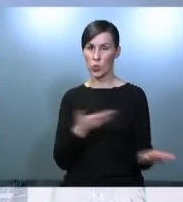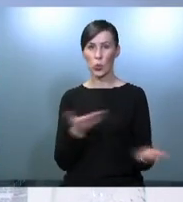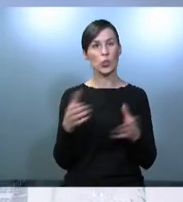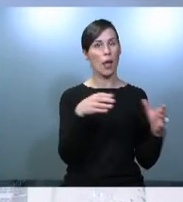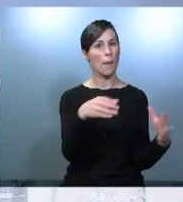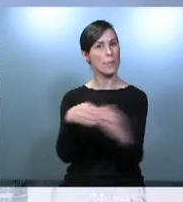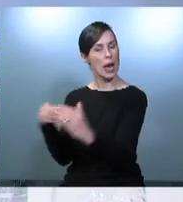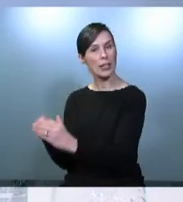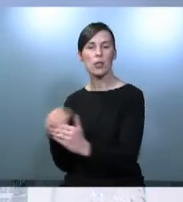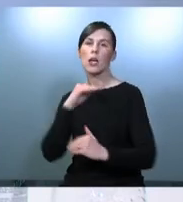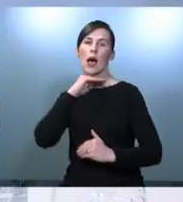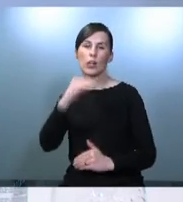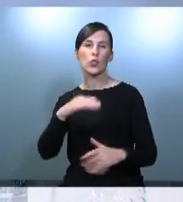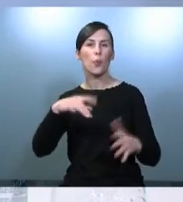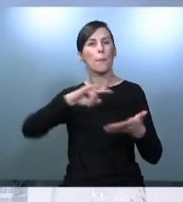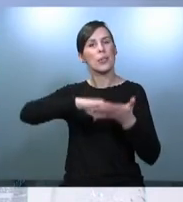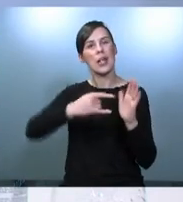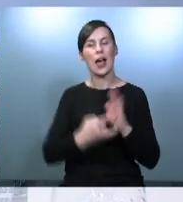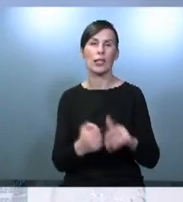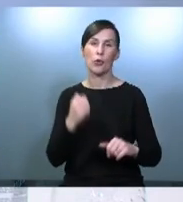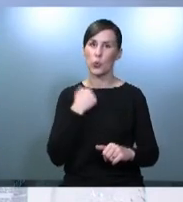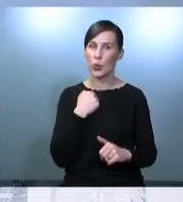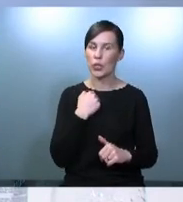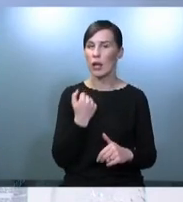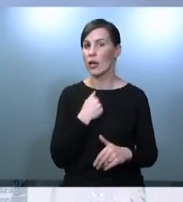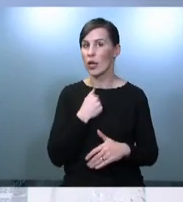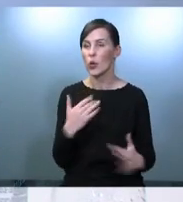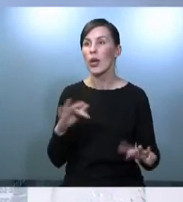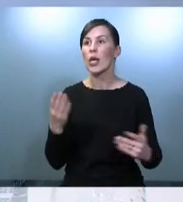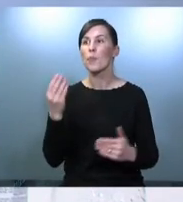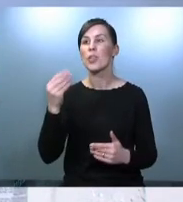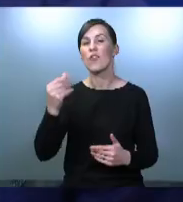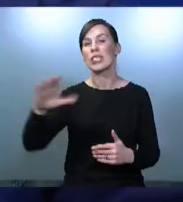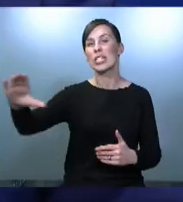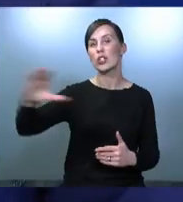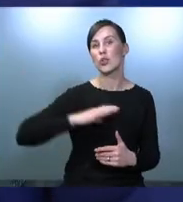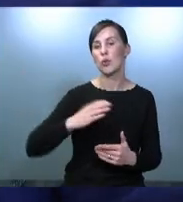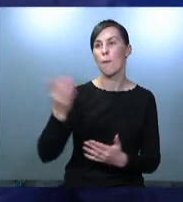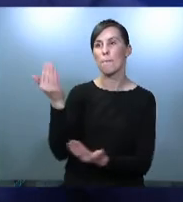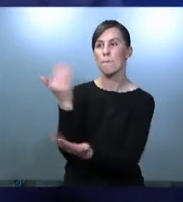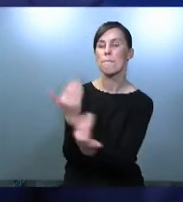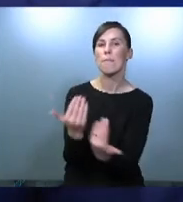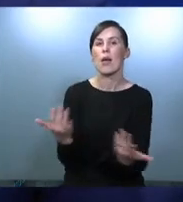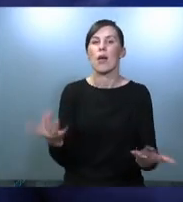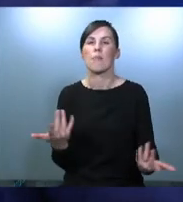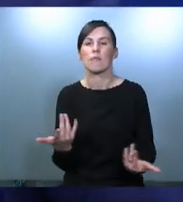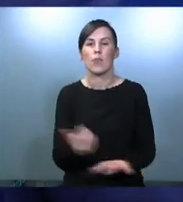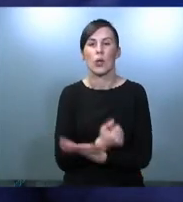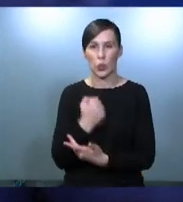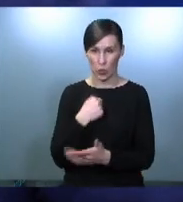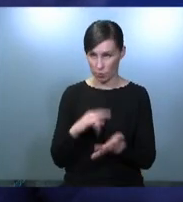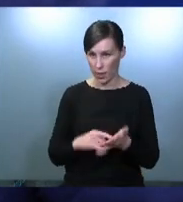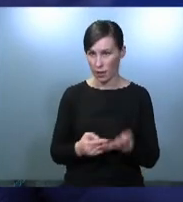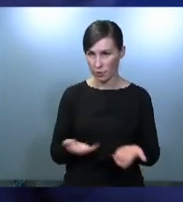kokį nors veiksmų planą, kaip užtikrinti tų investicijų pritraukimą į Kėdainių rajoną? Iš tikrųjų, tai mūsų partija tikrai turi